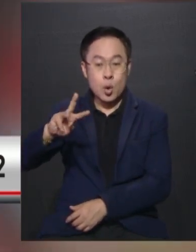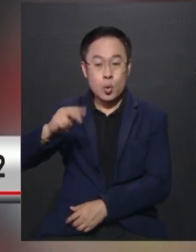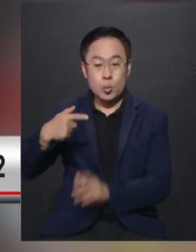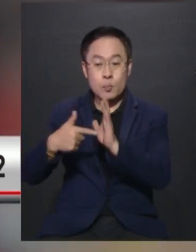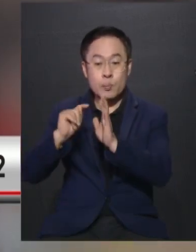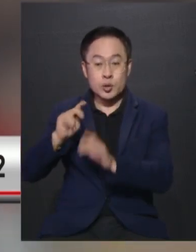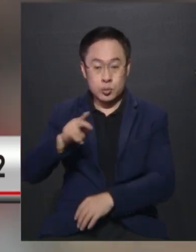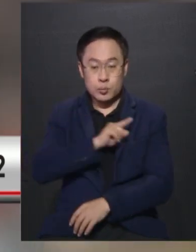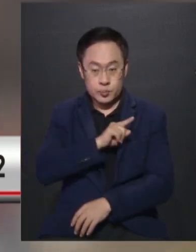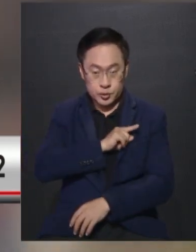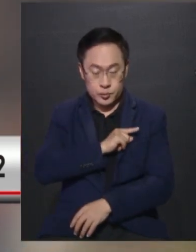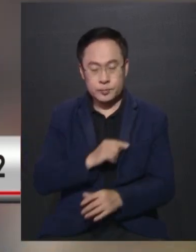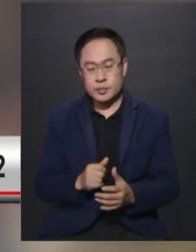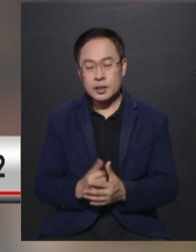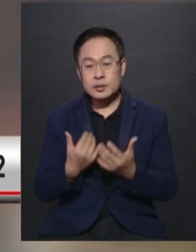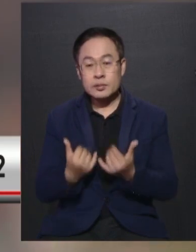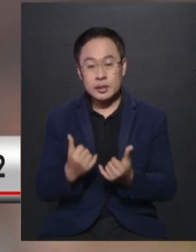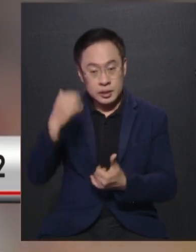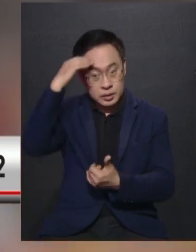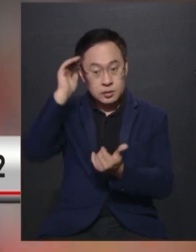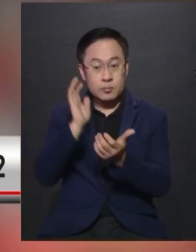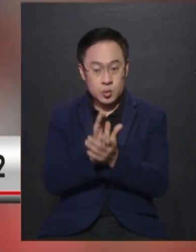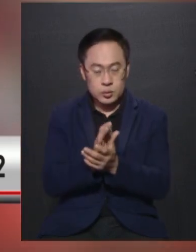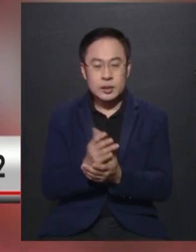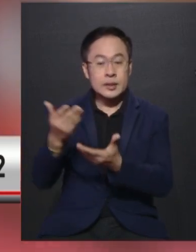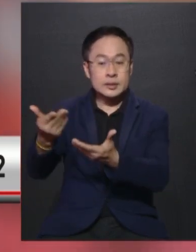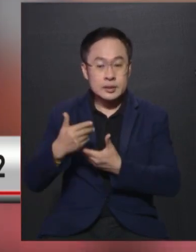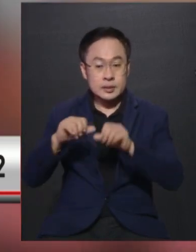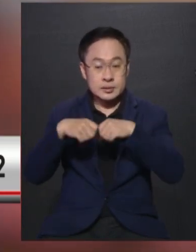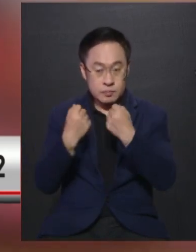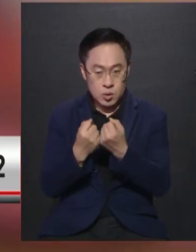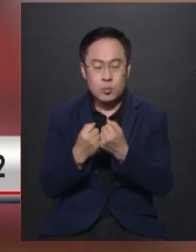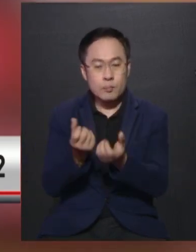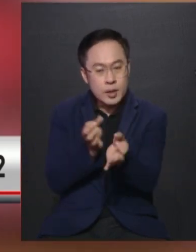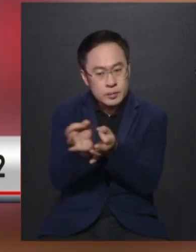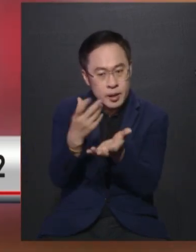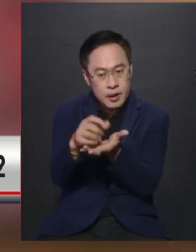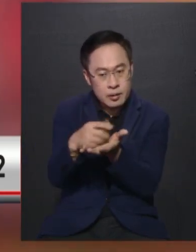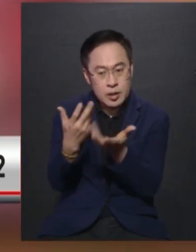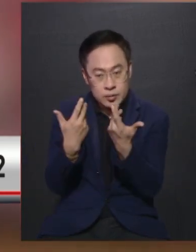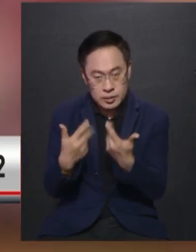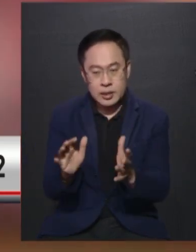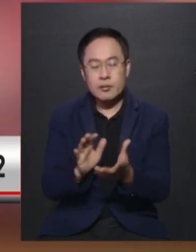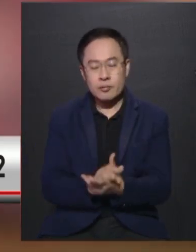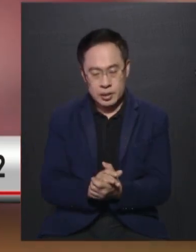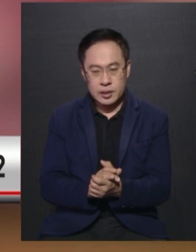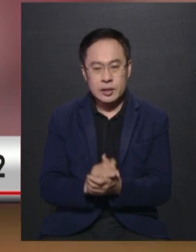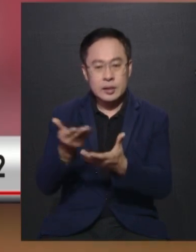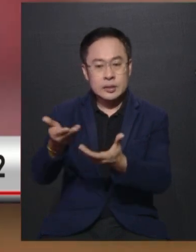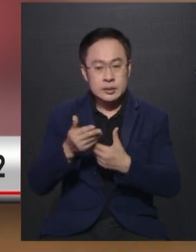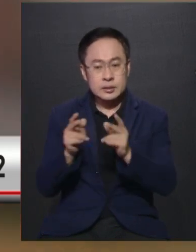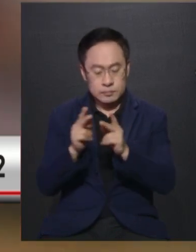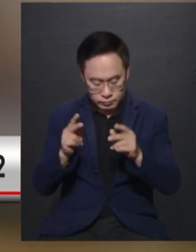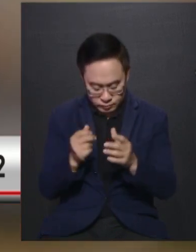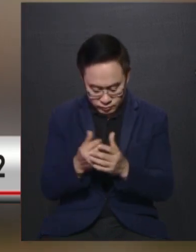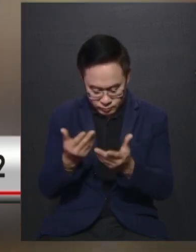ะคะเจ้าหน้าที่ตำรวจภูธรคลองหลวงค่ะก็ได้เชิญผู้เกี่ยวข้องของสมาคมที่นำมาโดยนายธีรพัฒน์วณิชาชีว